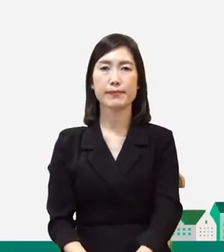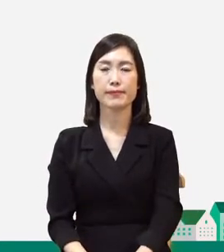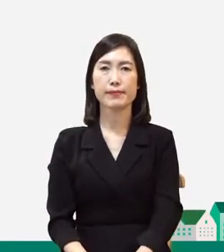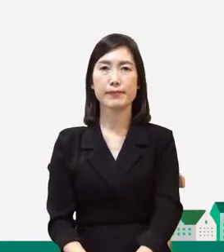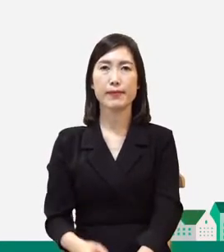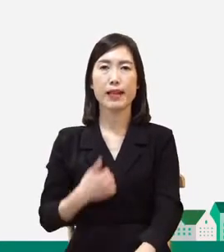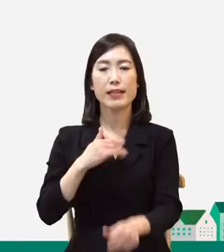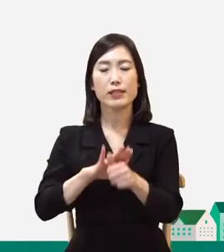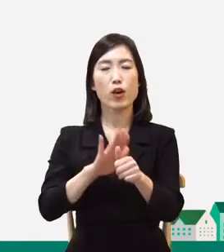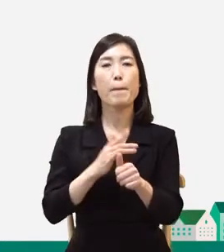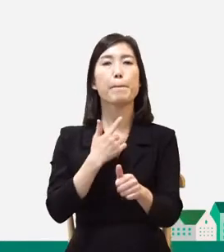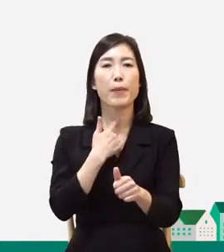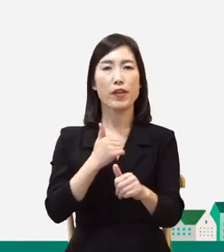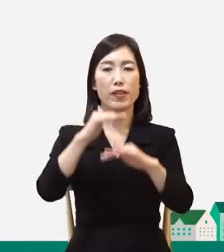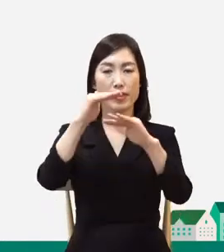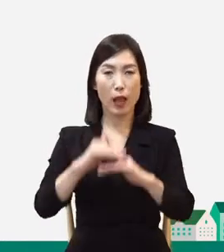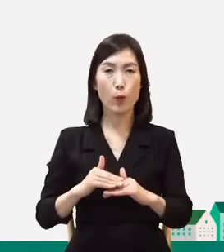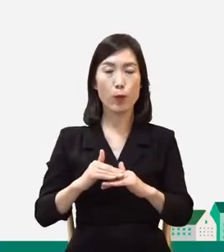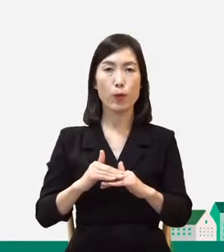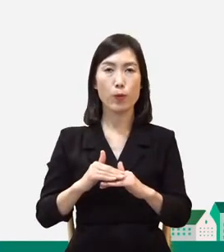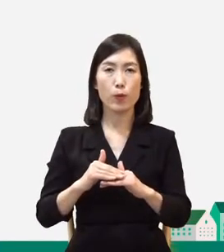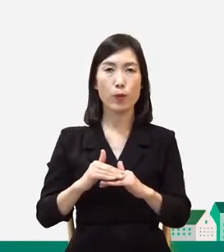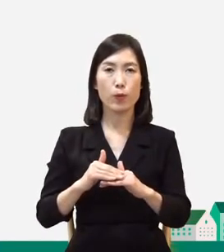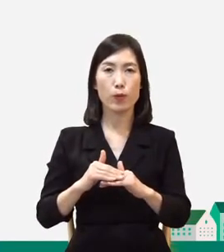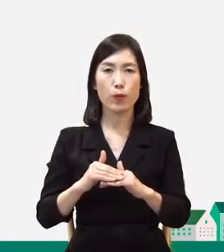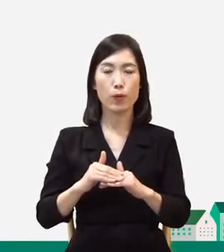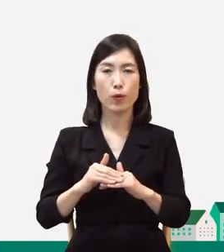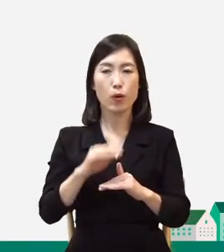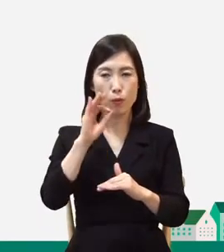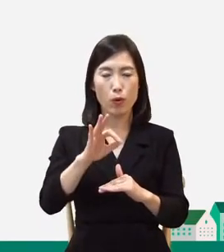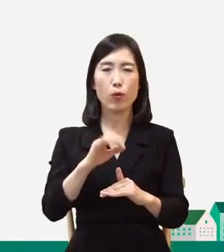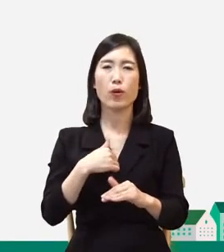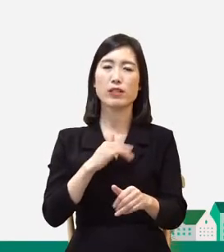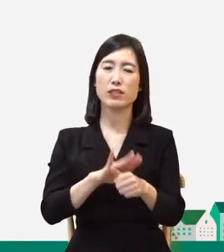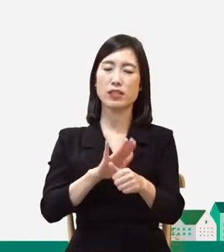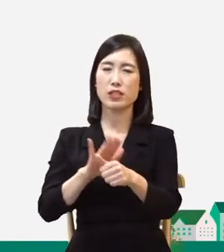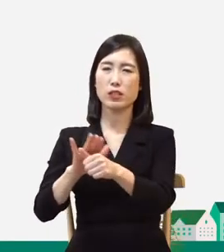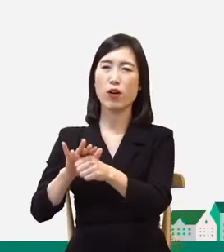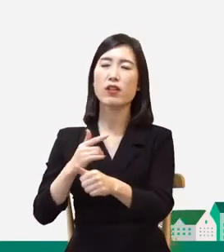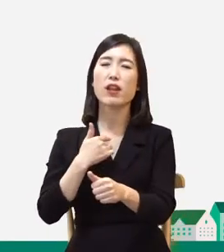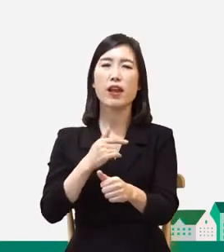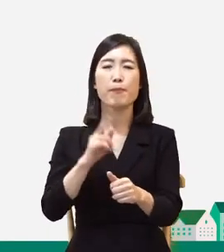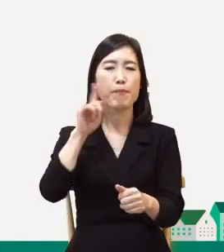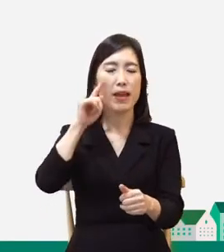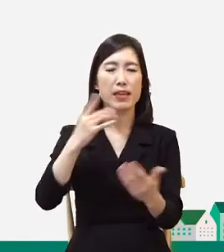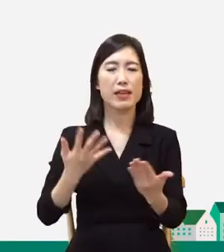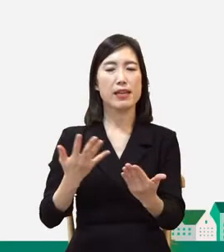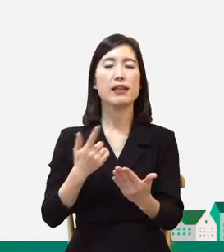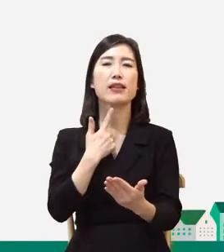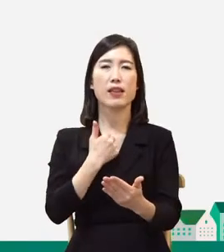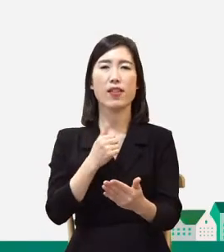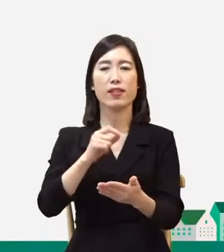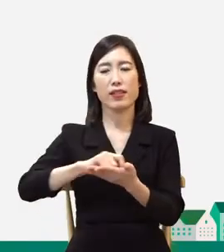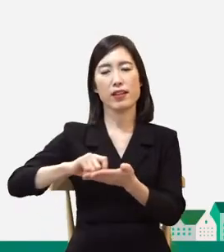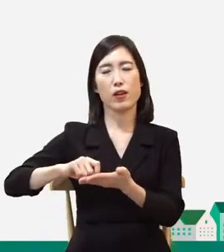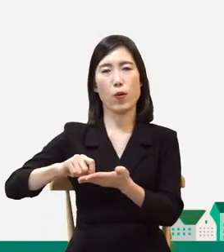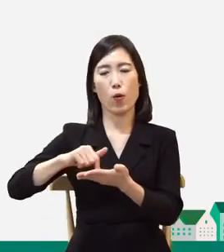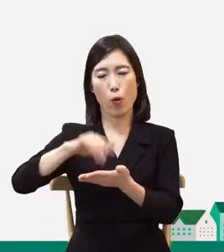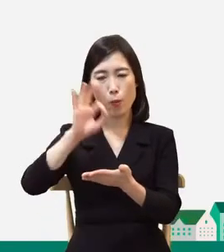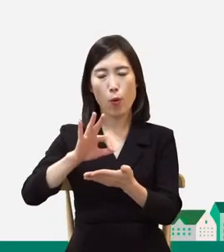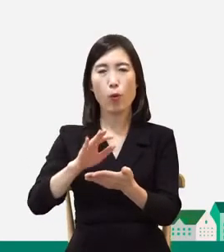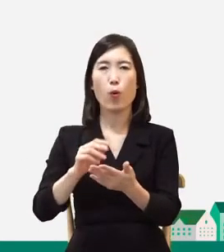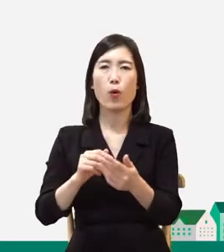저희가 지원했던 내용을 토대로 직원들이 했던 업무의 기록들을 토대로 해서 8개의 범주로